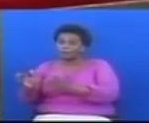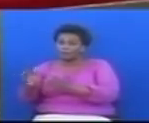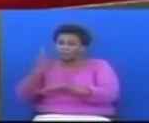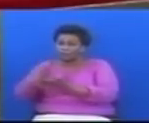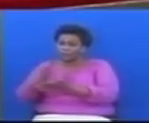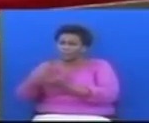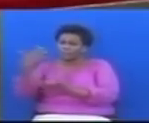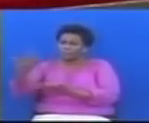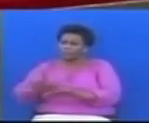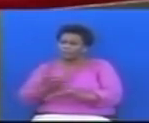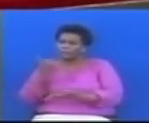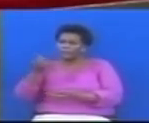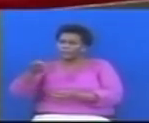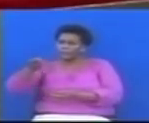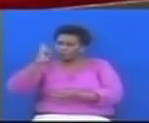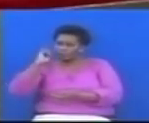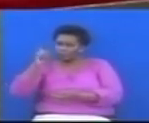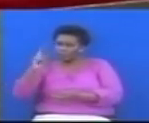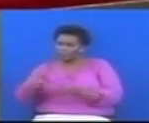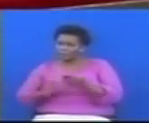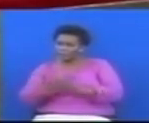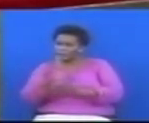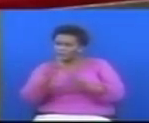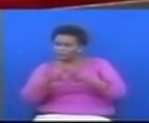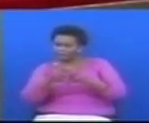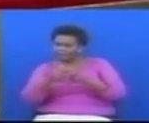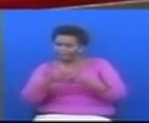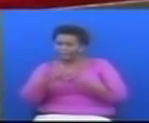kupitia mkandarasi